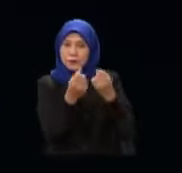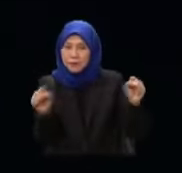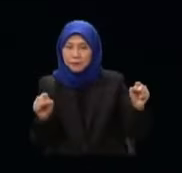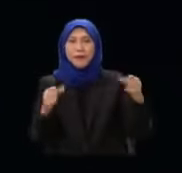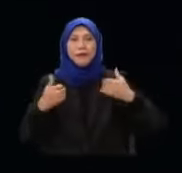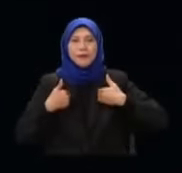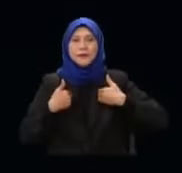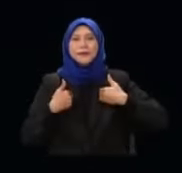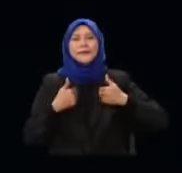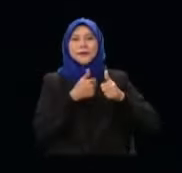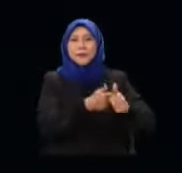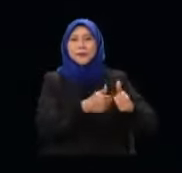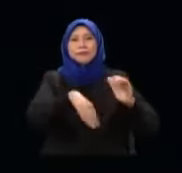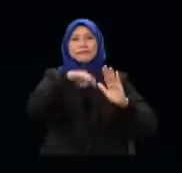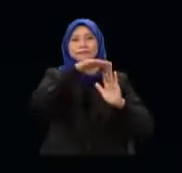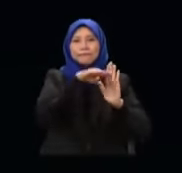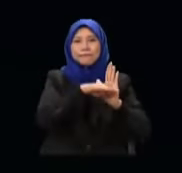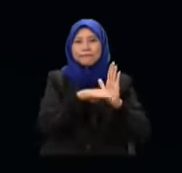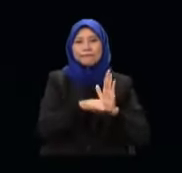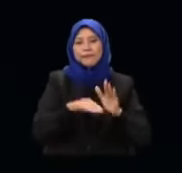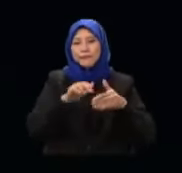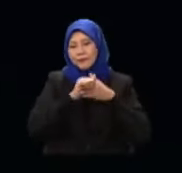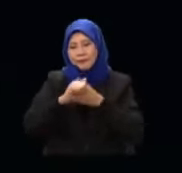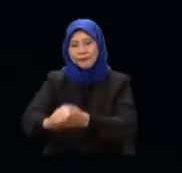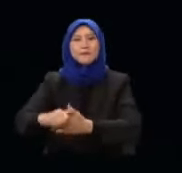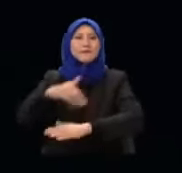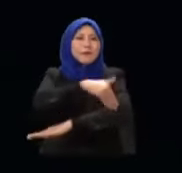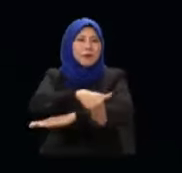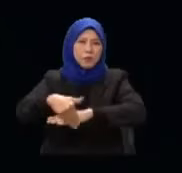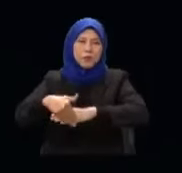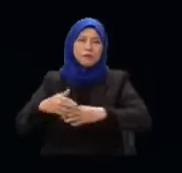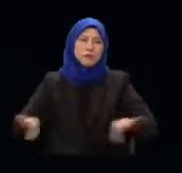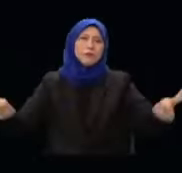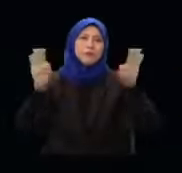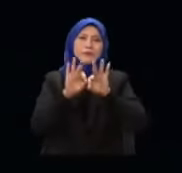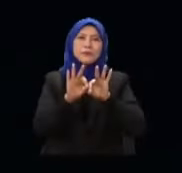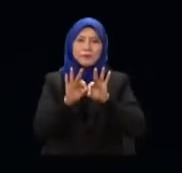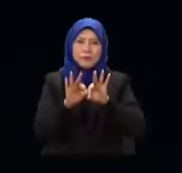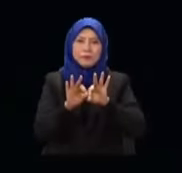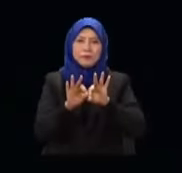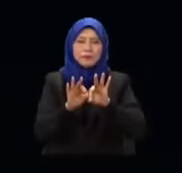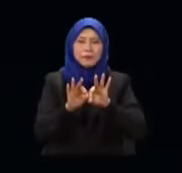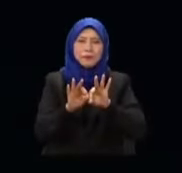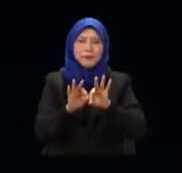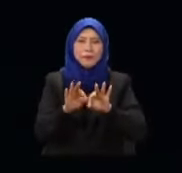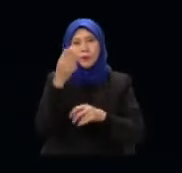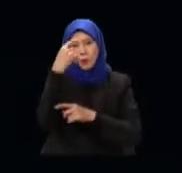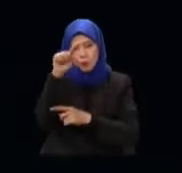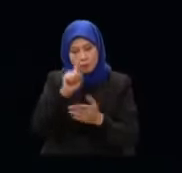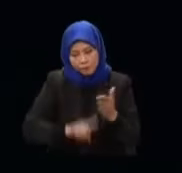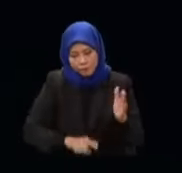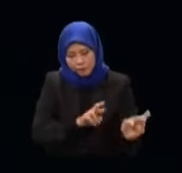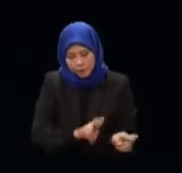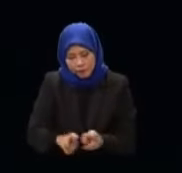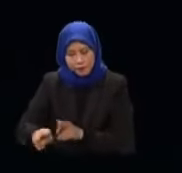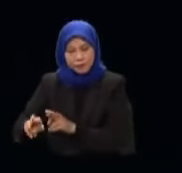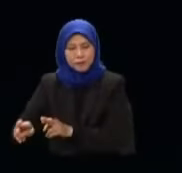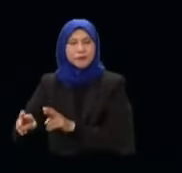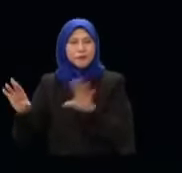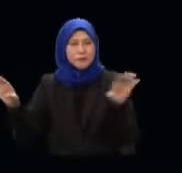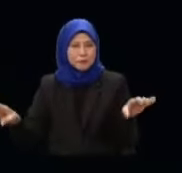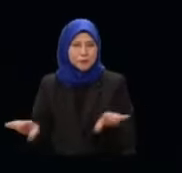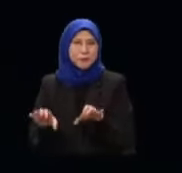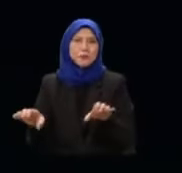ini menjadi menjadi pegangan utama dalam apapun perancangan yang hendak